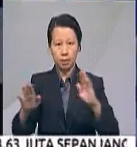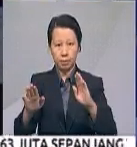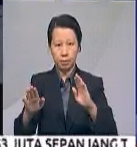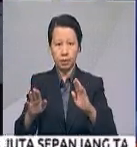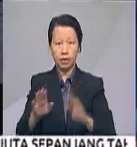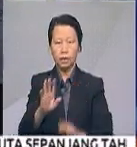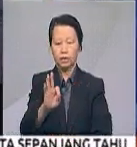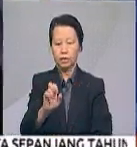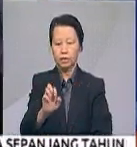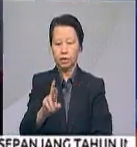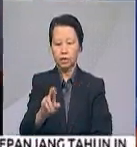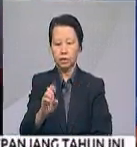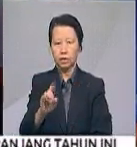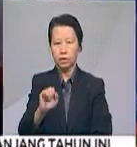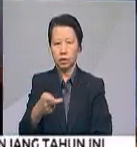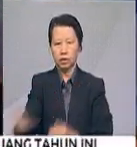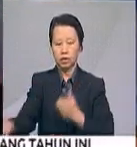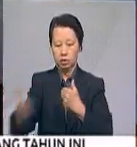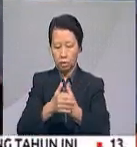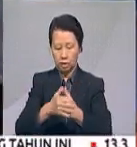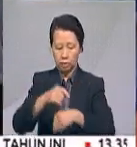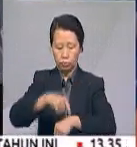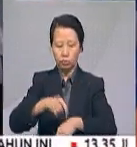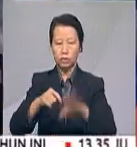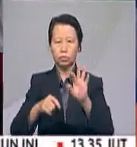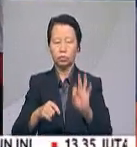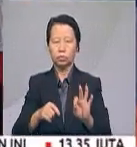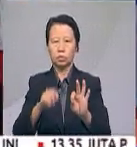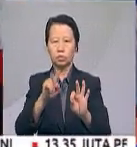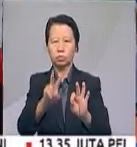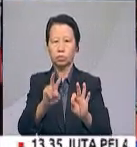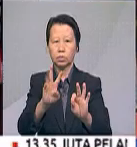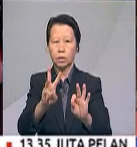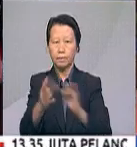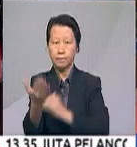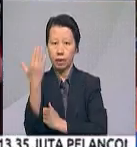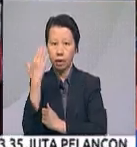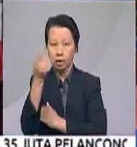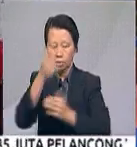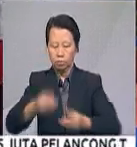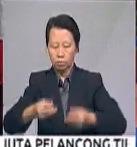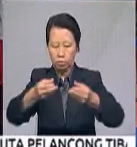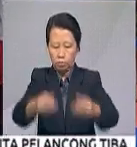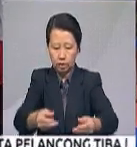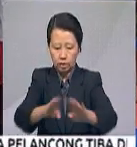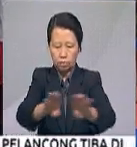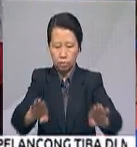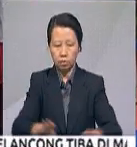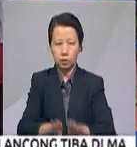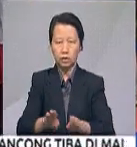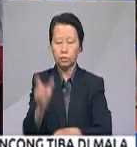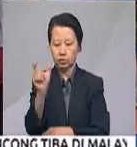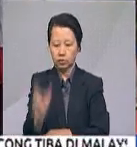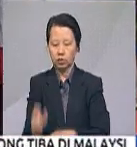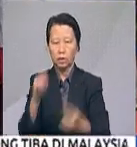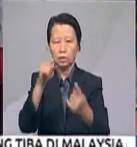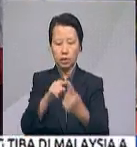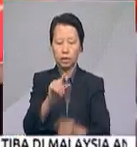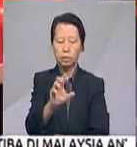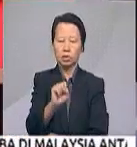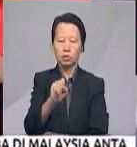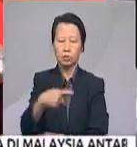Faridah Aryani Abdul Ghaffar, tiba pada pukul 9.26 pagi bagi menyerahkan borang penamaan calon kepada